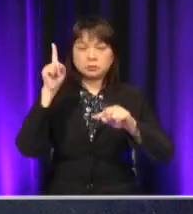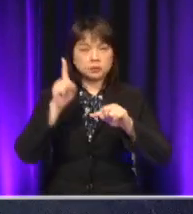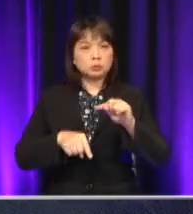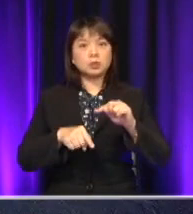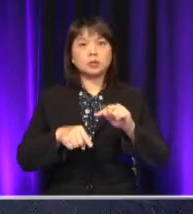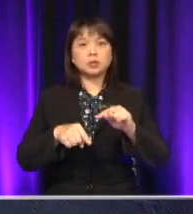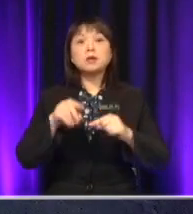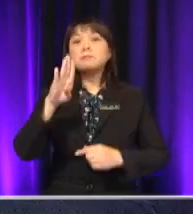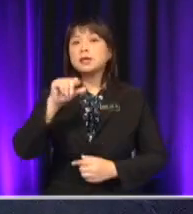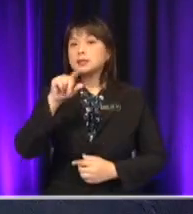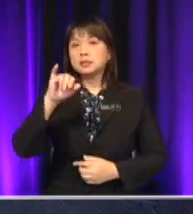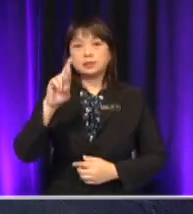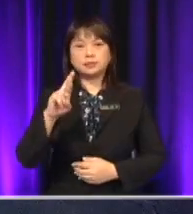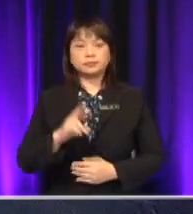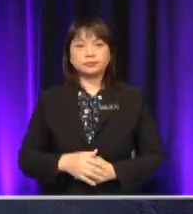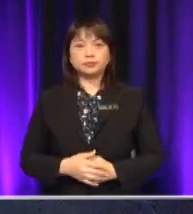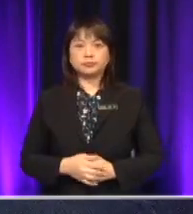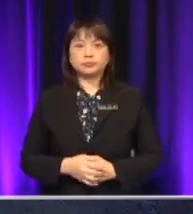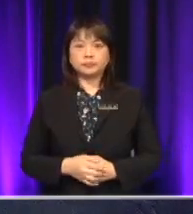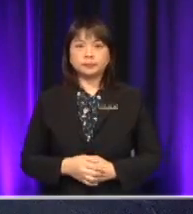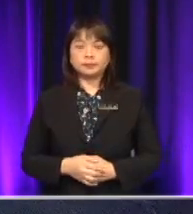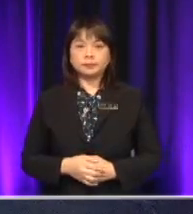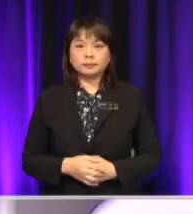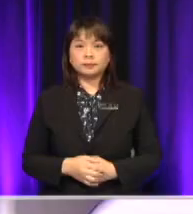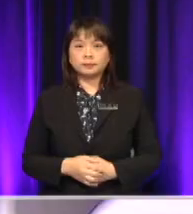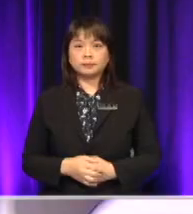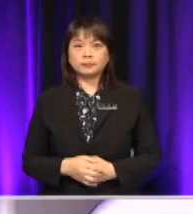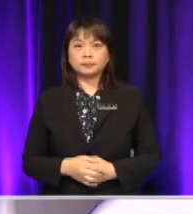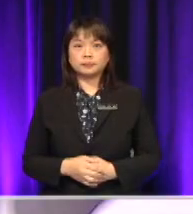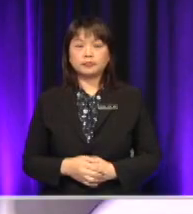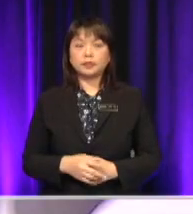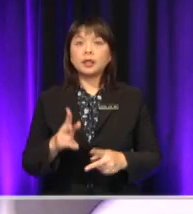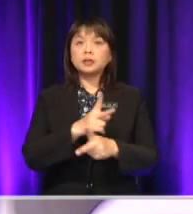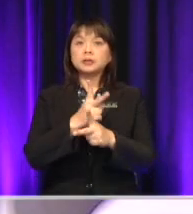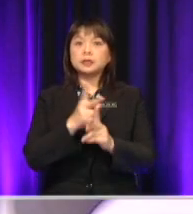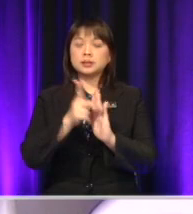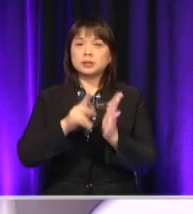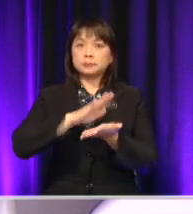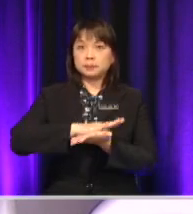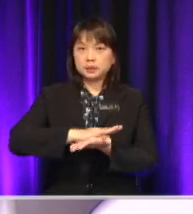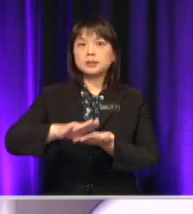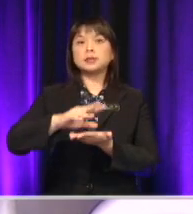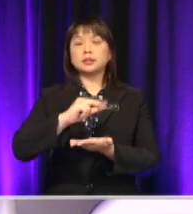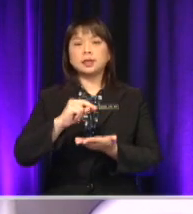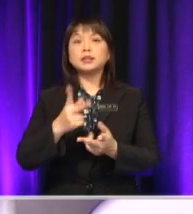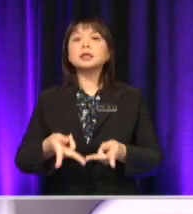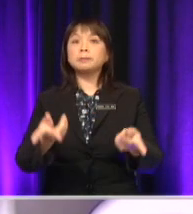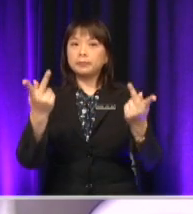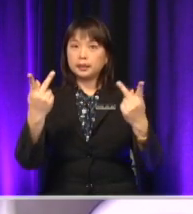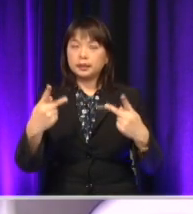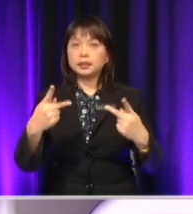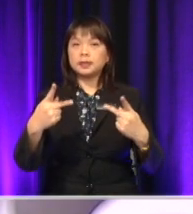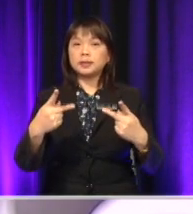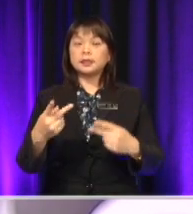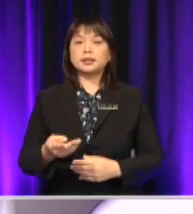semua tak boleh. Mana-mana pun tak boleh. Okey, teruskan. Dan yang terakhir? Yang terakhir, jaga kebersihan dan kembalikan alatan ke